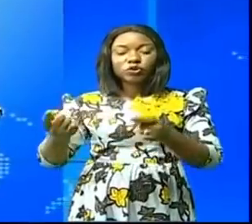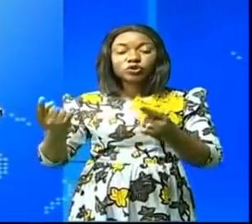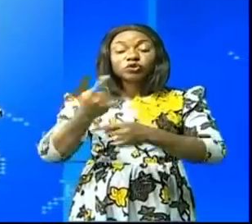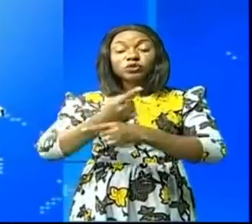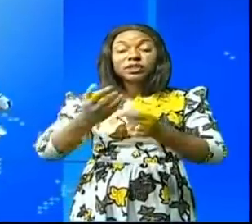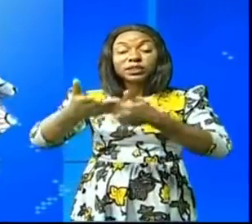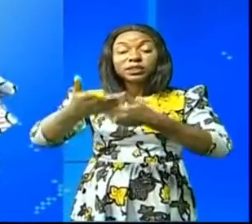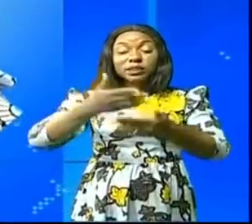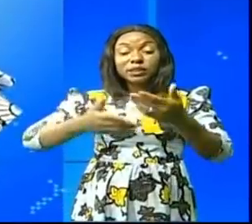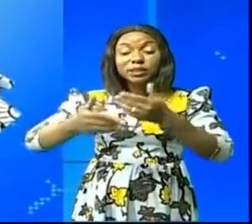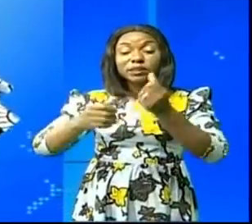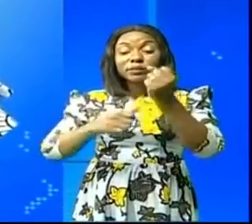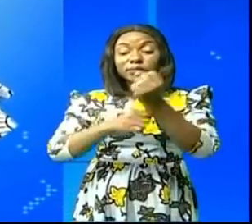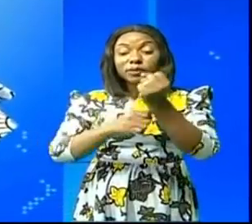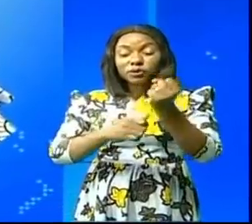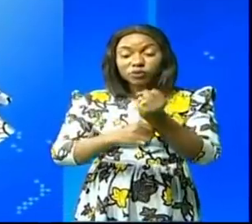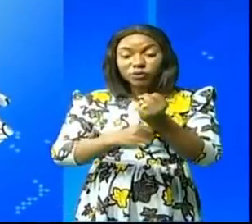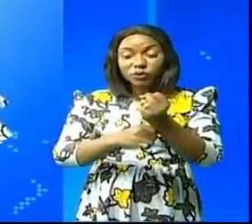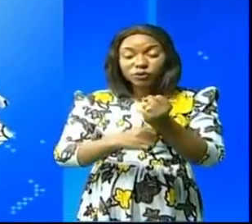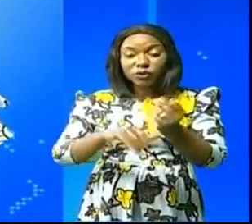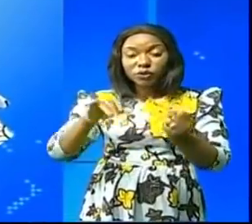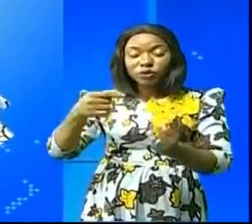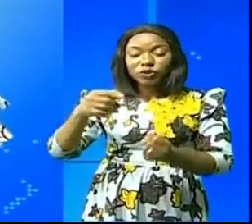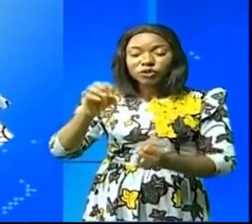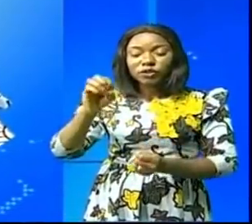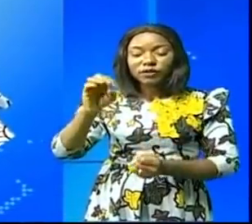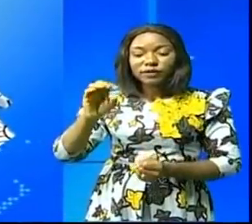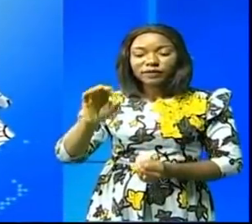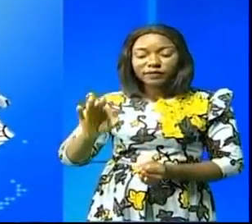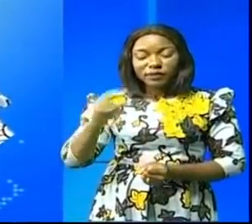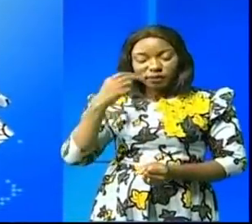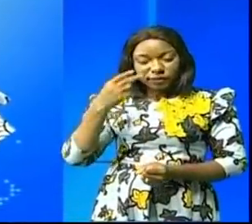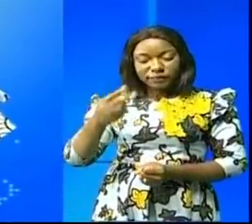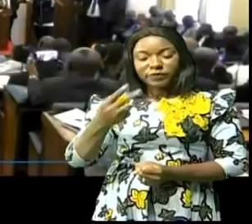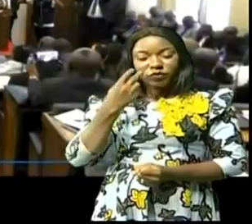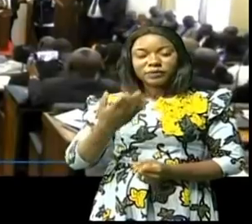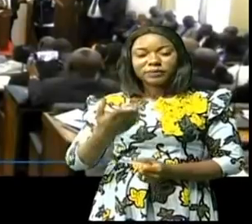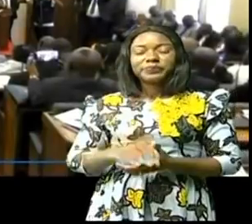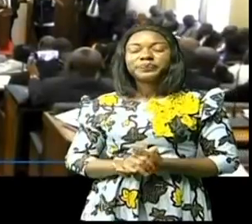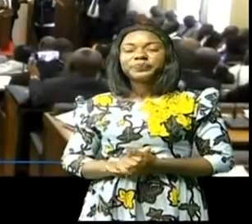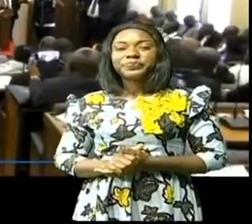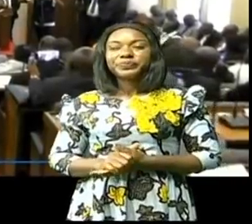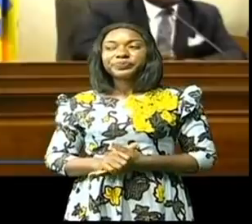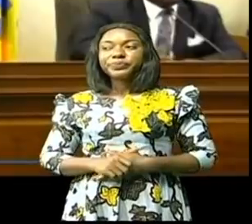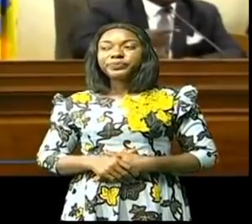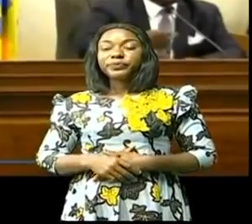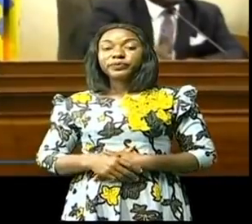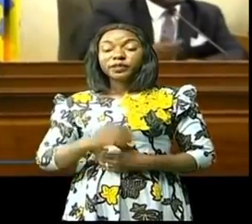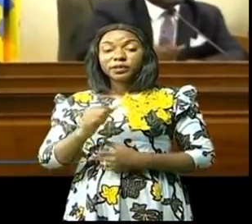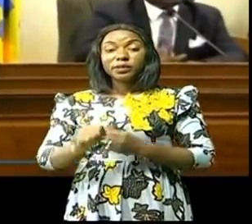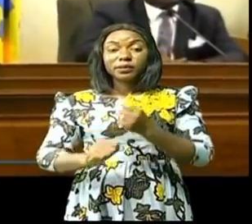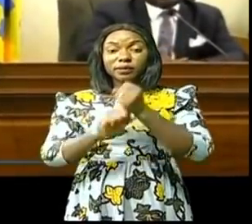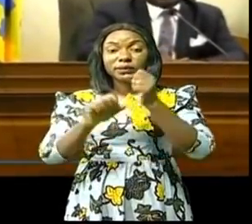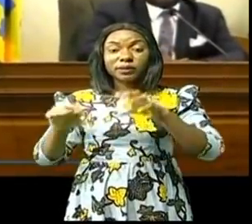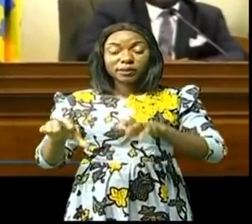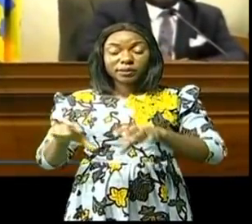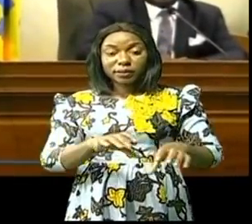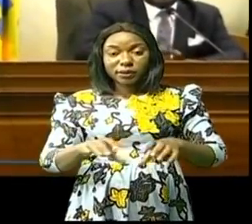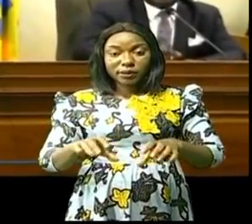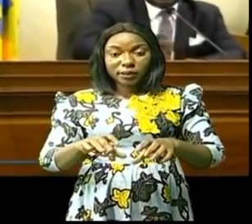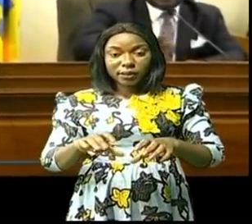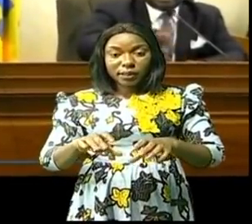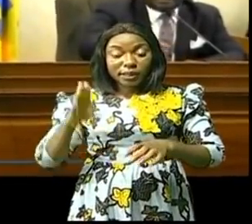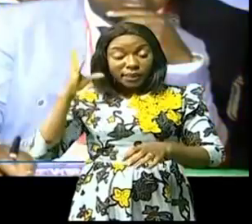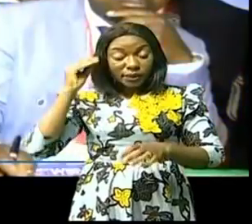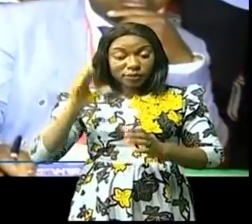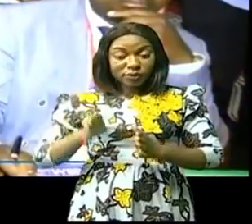organisée aux installations de l'IGF, Peggy Mukunda et Luxon Lukombo. Il est déterminé à appuyer les actions de l'Inspection générale